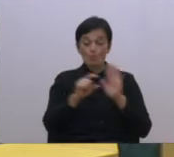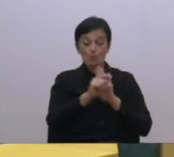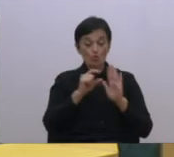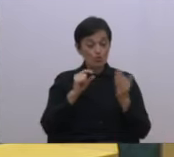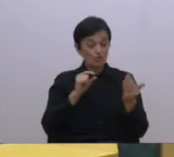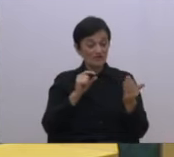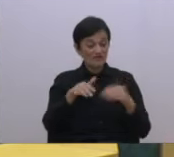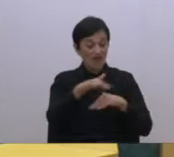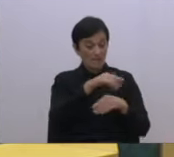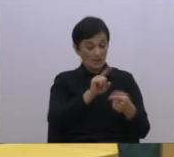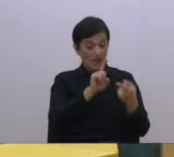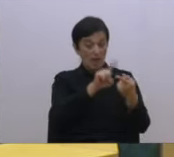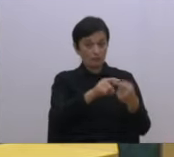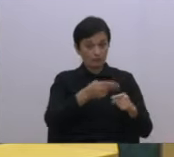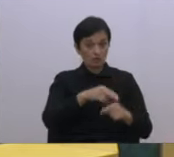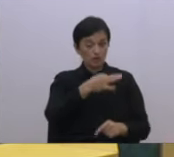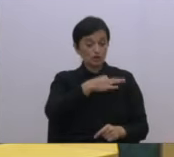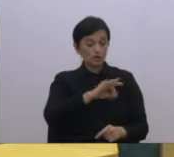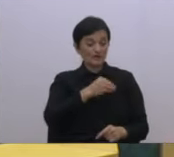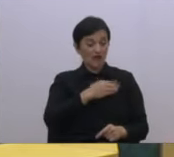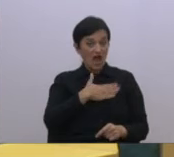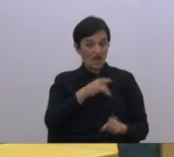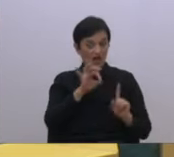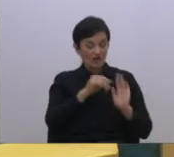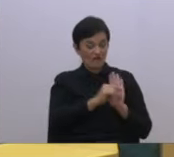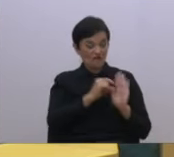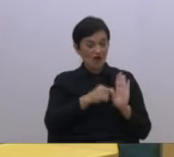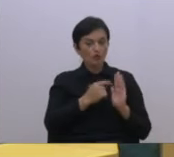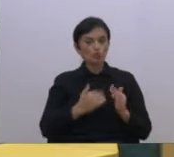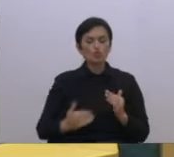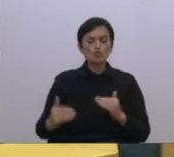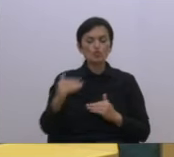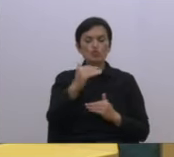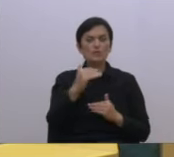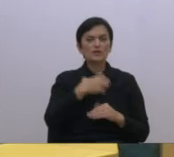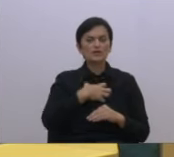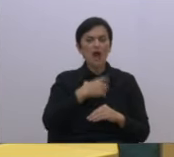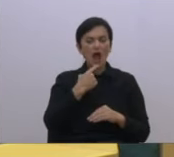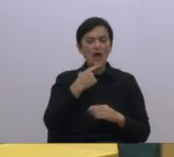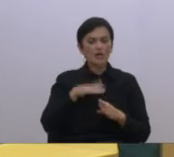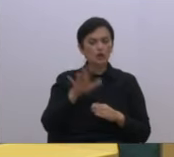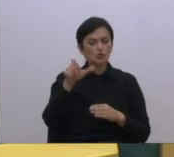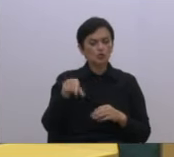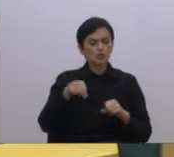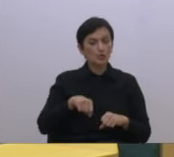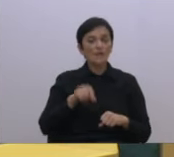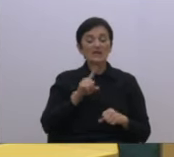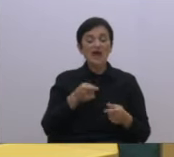პლატფორმას ეხმიანება, მე მგონი ზუსტად შულათაყვანის მუხლი არის, იმიტომ რომ აქ უპირატესი არის არასრულწლოვანის უფლება. რაც შეეხება